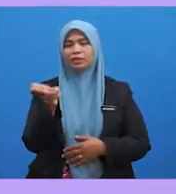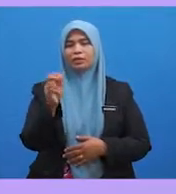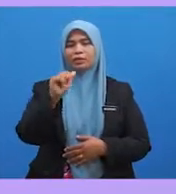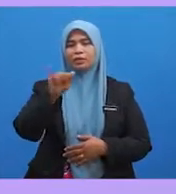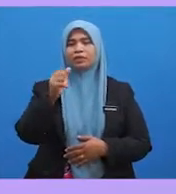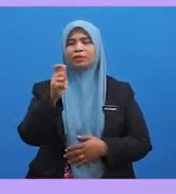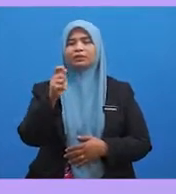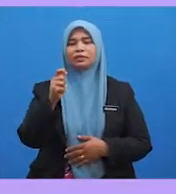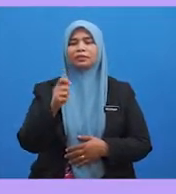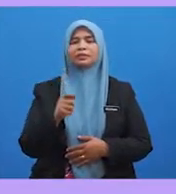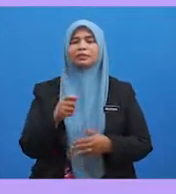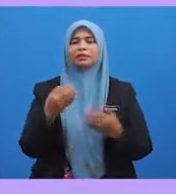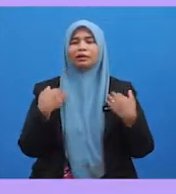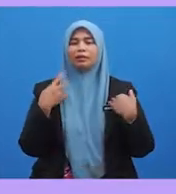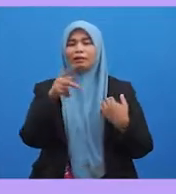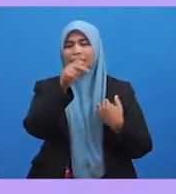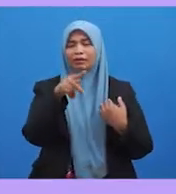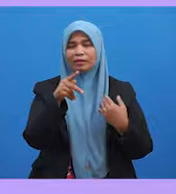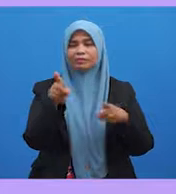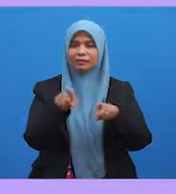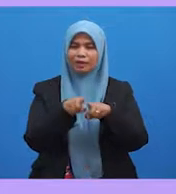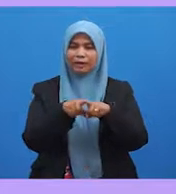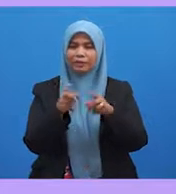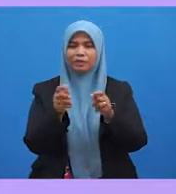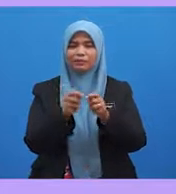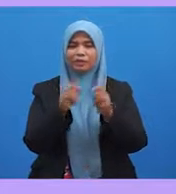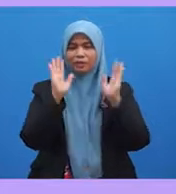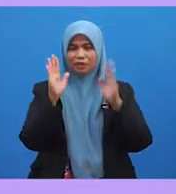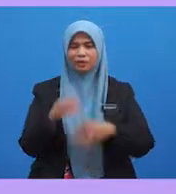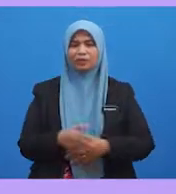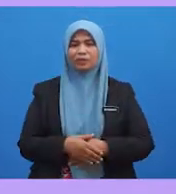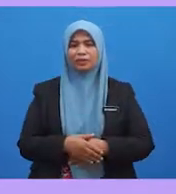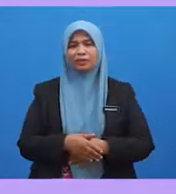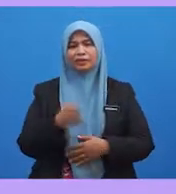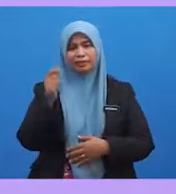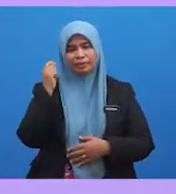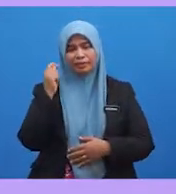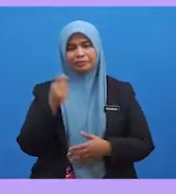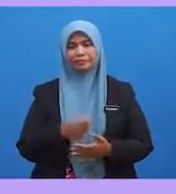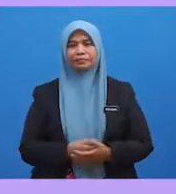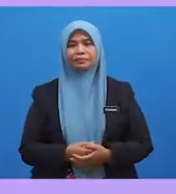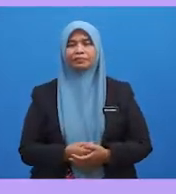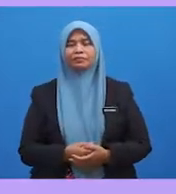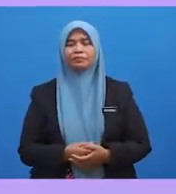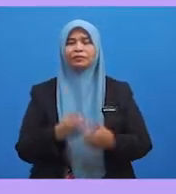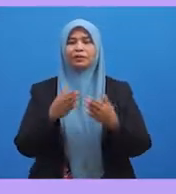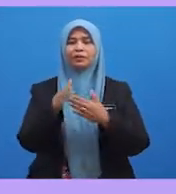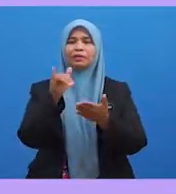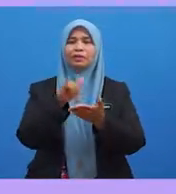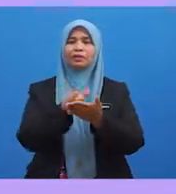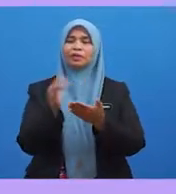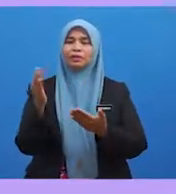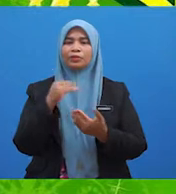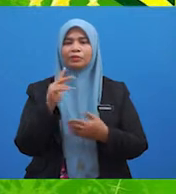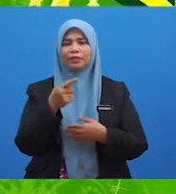cara melaksanakan solat sunat hajat. Adakah ia sama seperti solat sunat tahiyatul